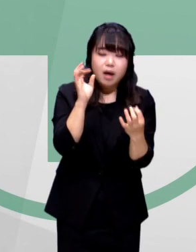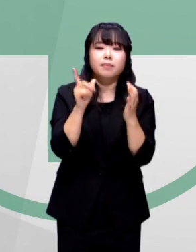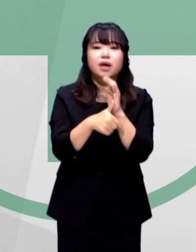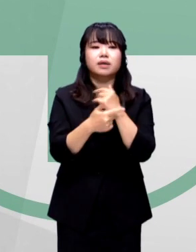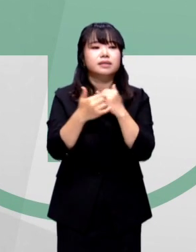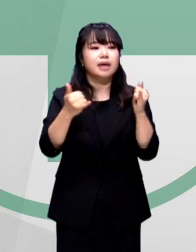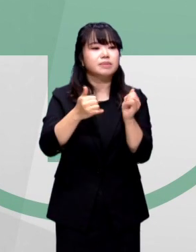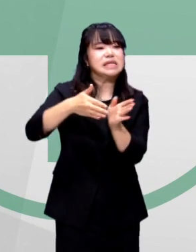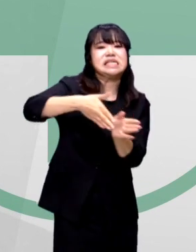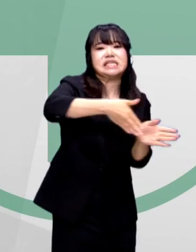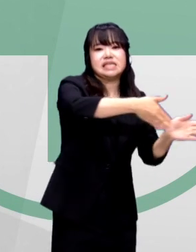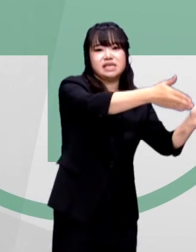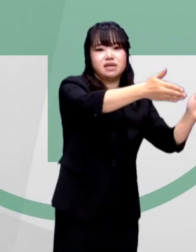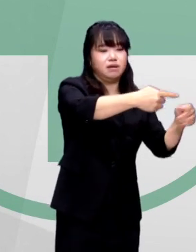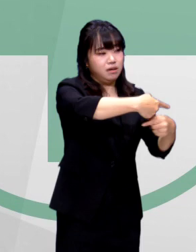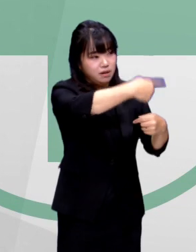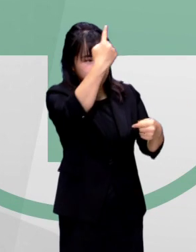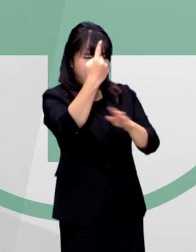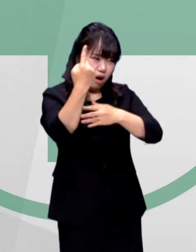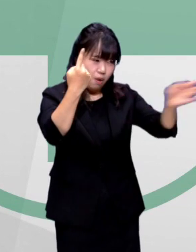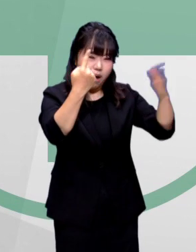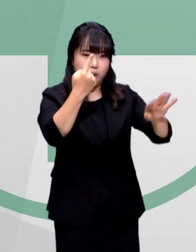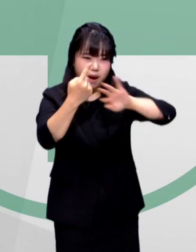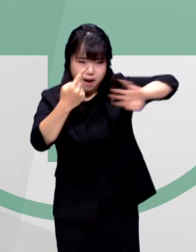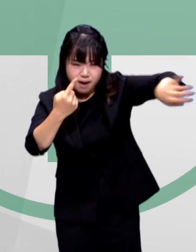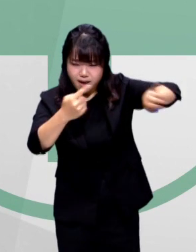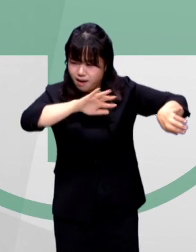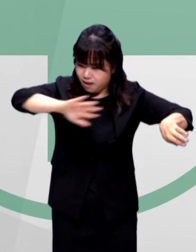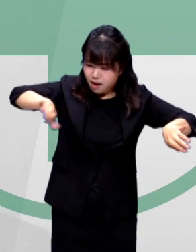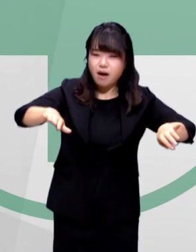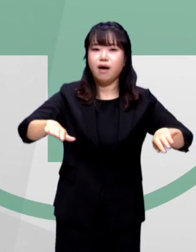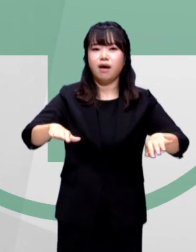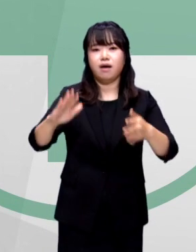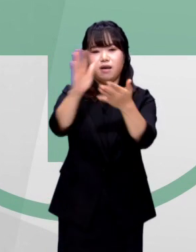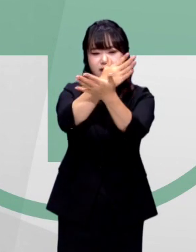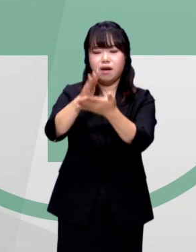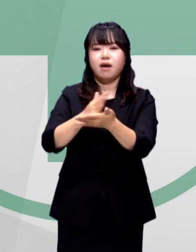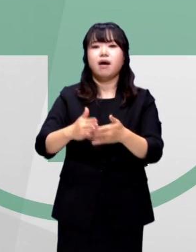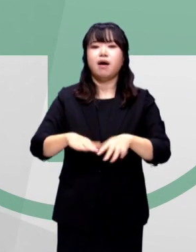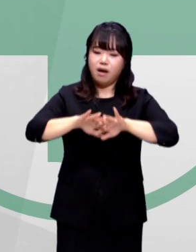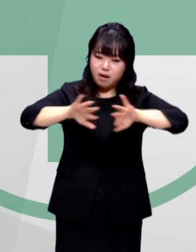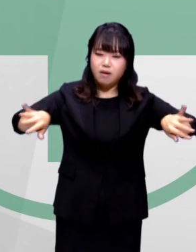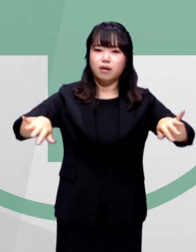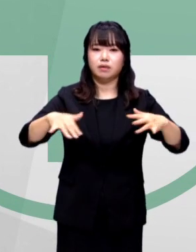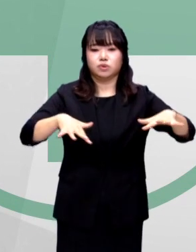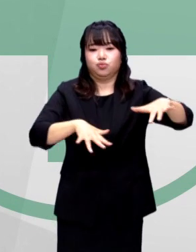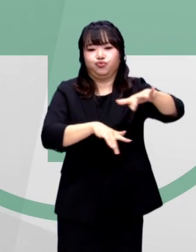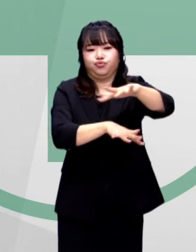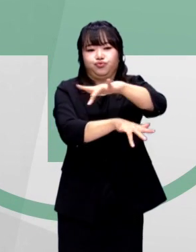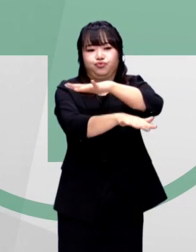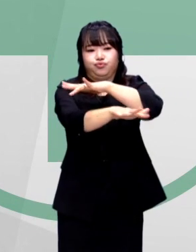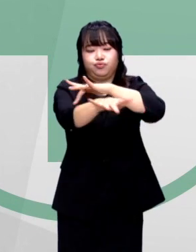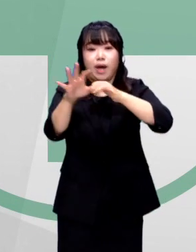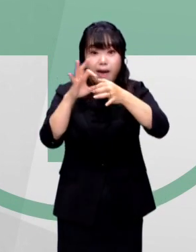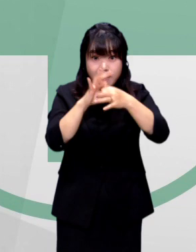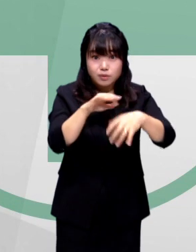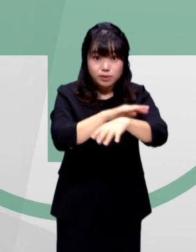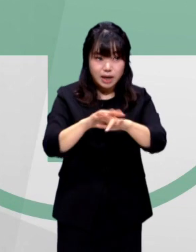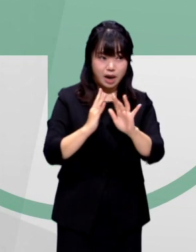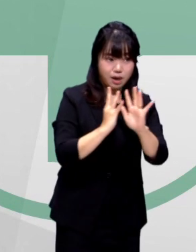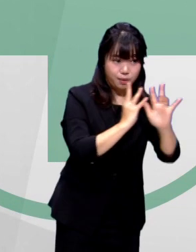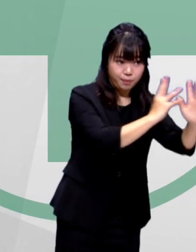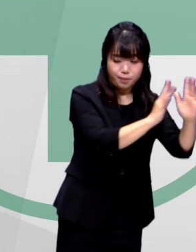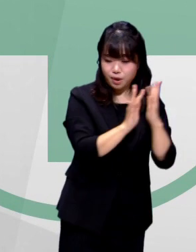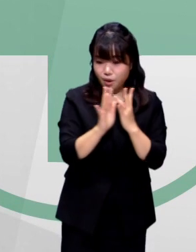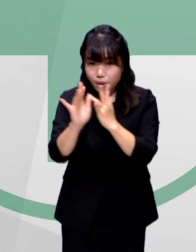흐름을 유지하는 방법이 있고요. 그다음에 이제 뭐 도로 같은 데에서는 회전 교차로를 이용해서 교차로에서 계속 흐름을 유지할 수 있도록